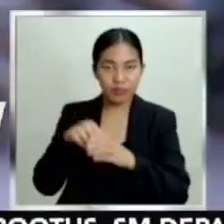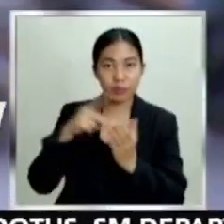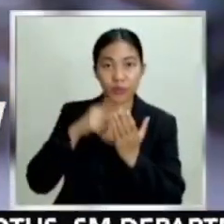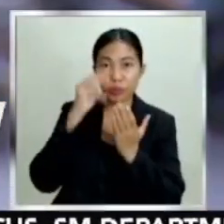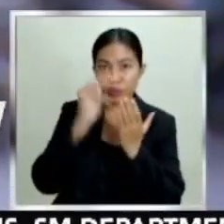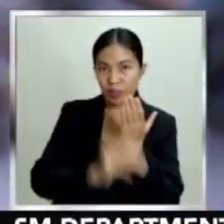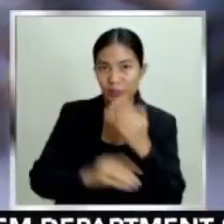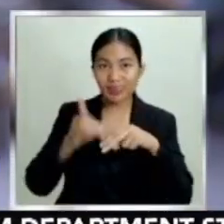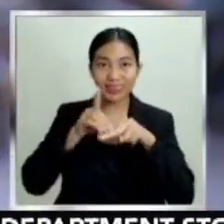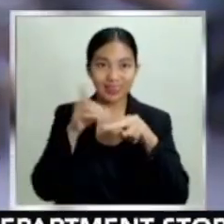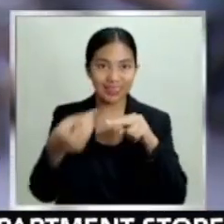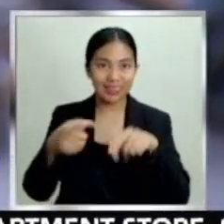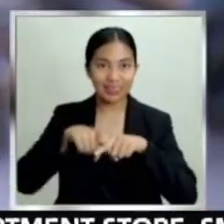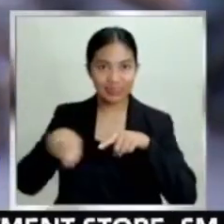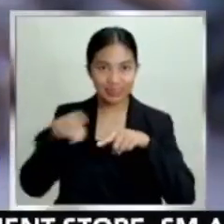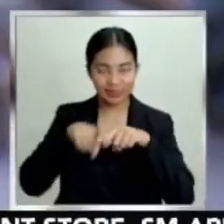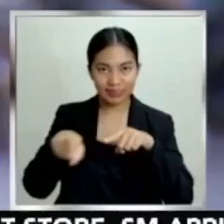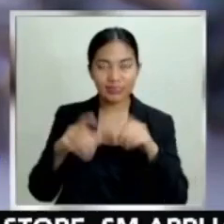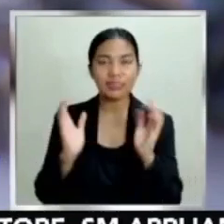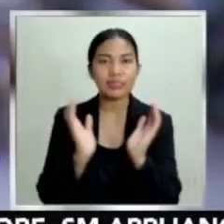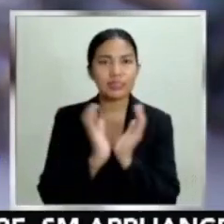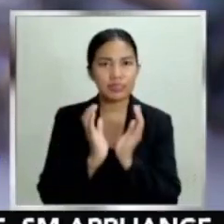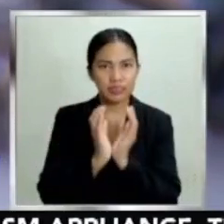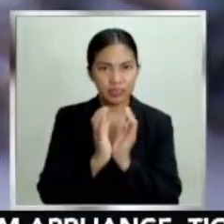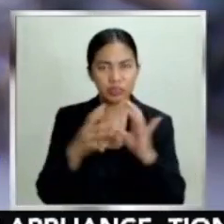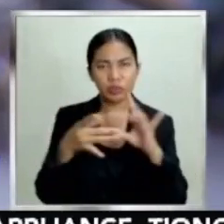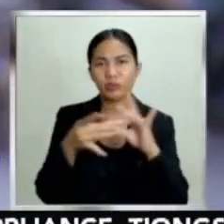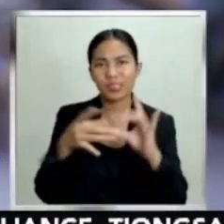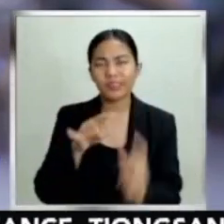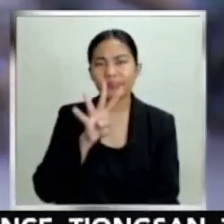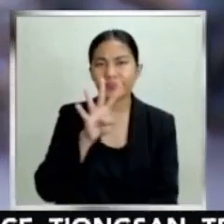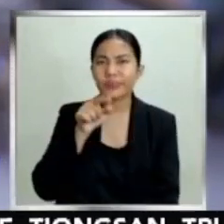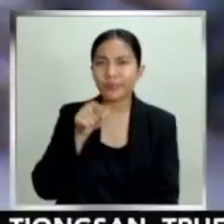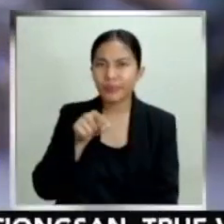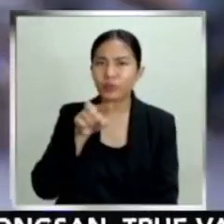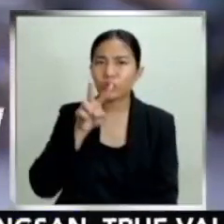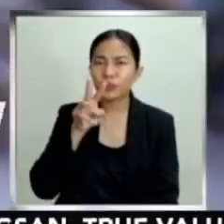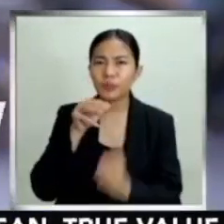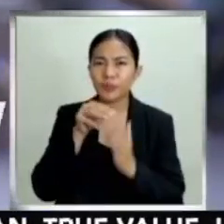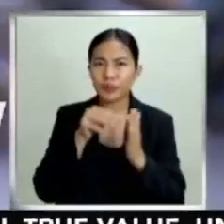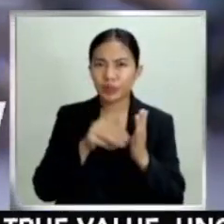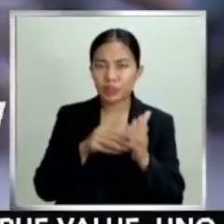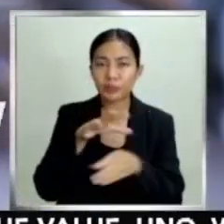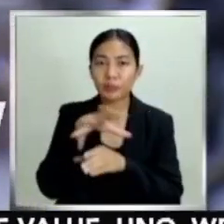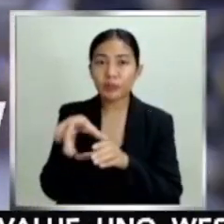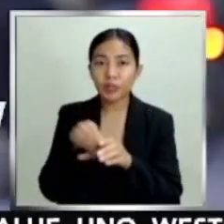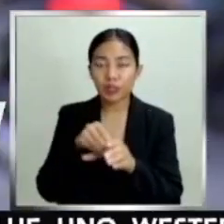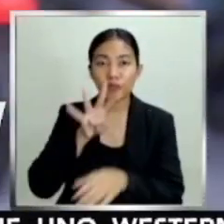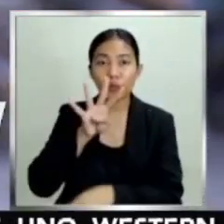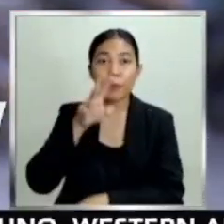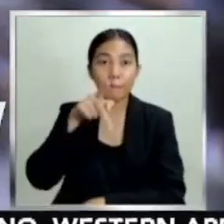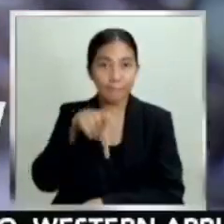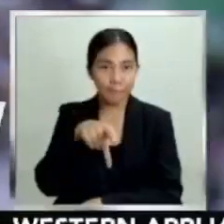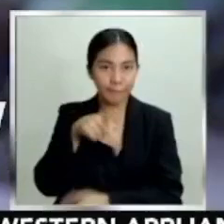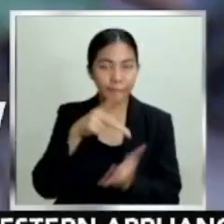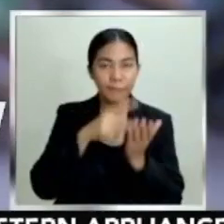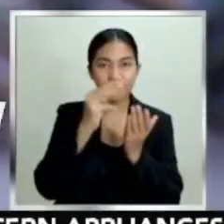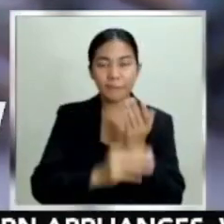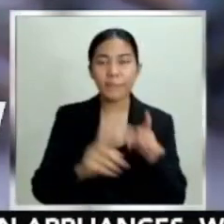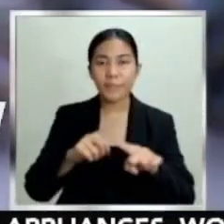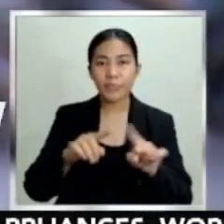ng DSWD, aabot sa 4.2 million ang kabilang sa 4-piece program ng pamahalaan. Pero as of July 31,